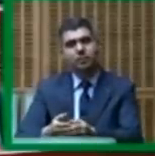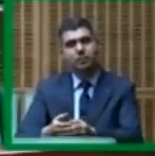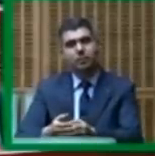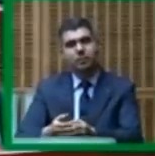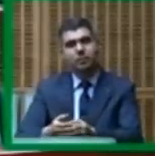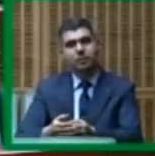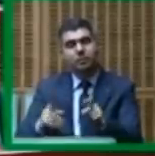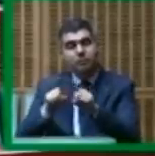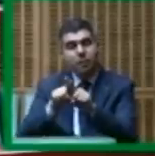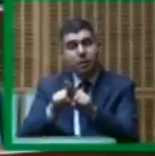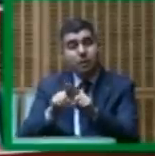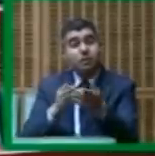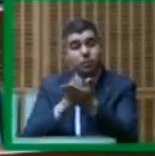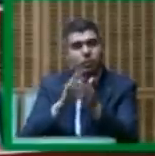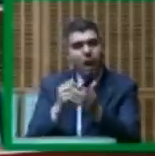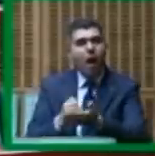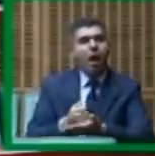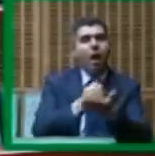غادي توجههم للاستثمار.